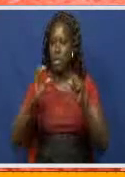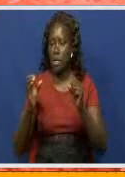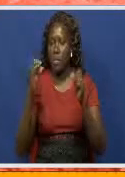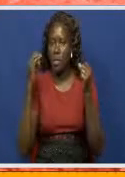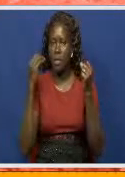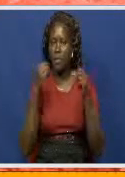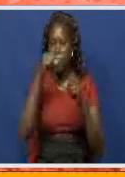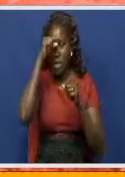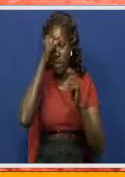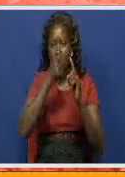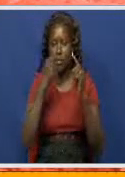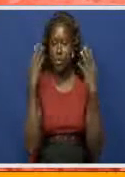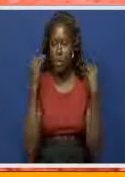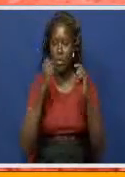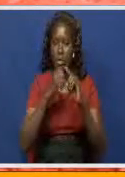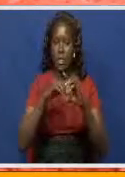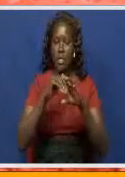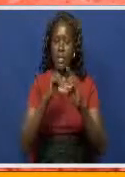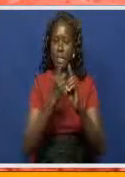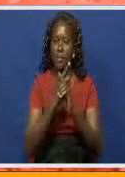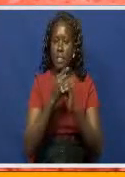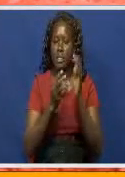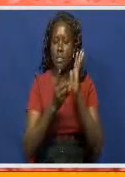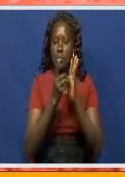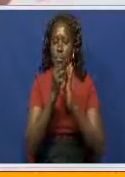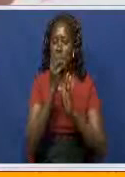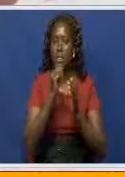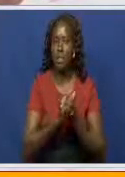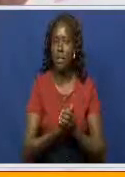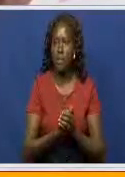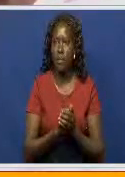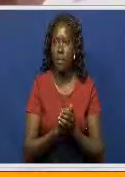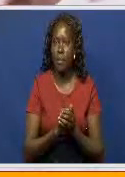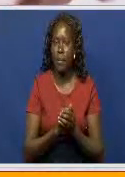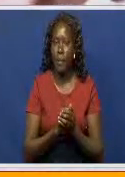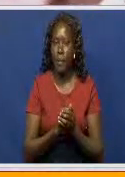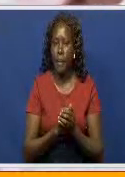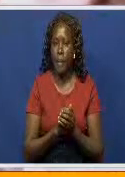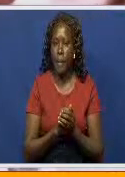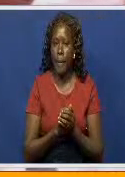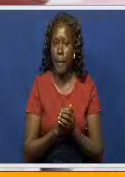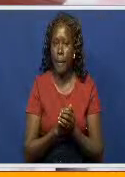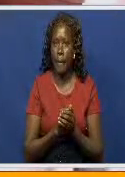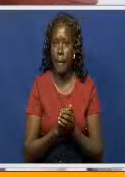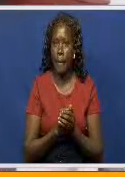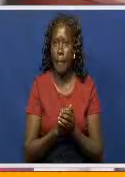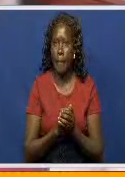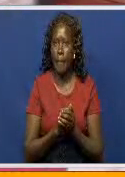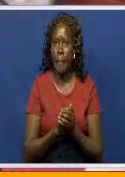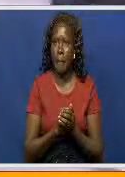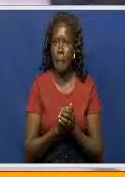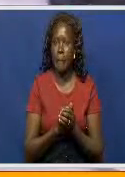Meru kiri mirandi mwanya mwanya morinkinya na atitoiji asking them to see whether we they can set